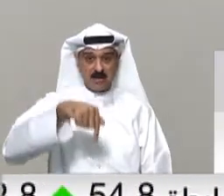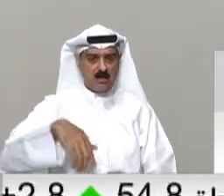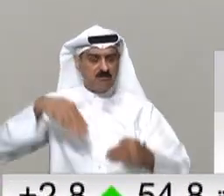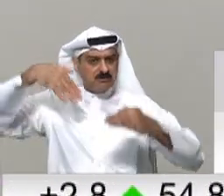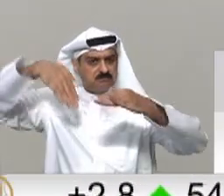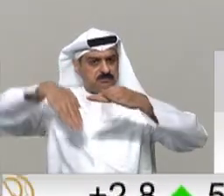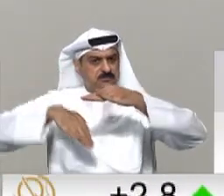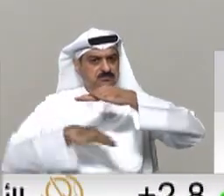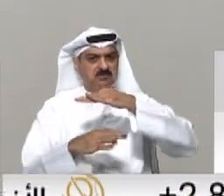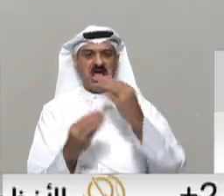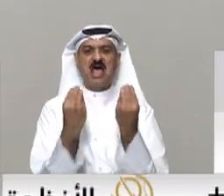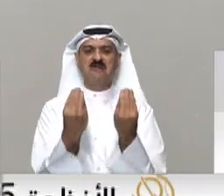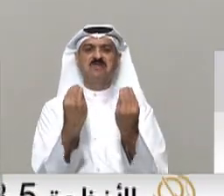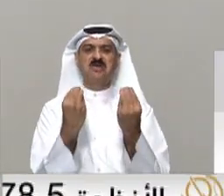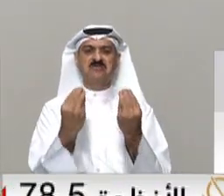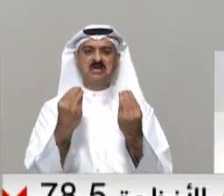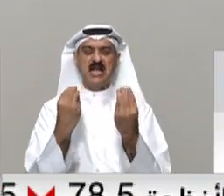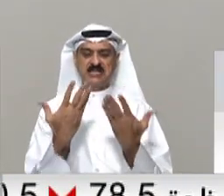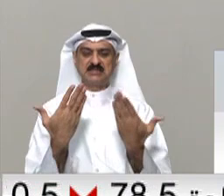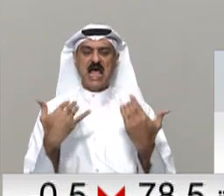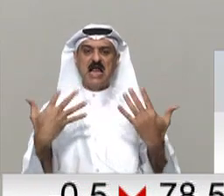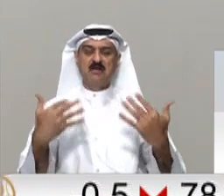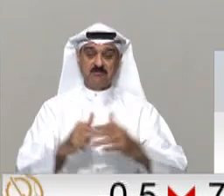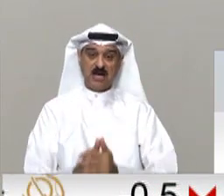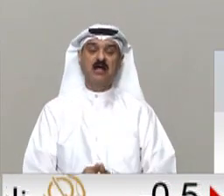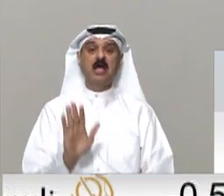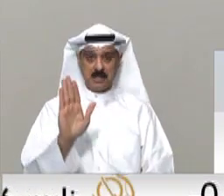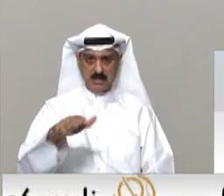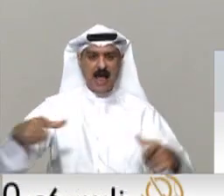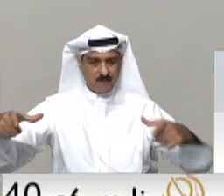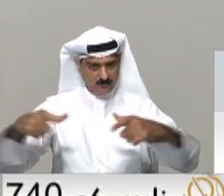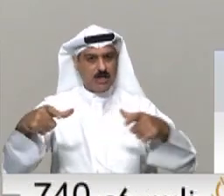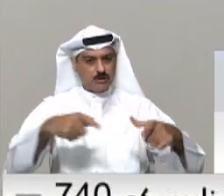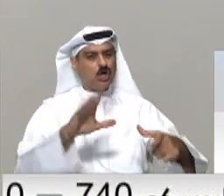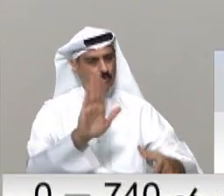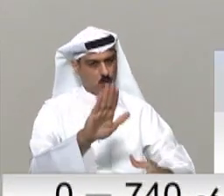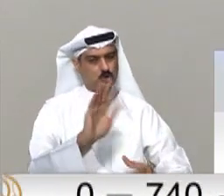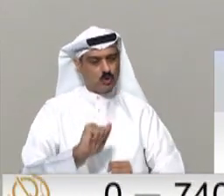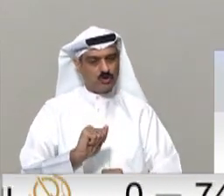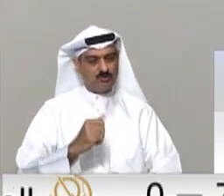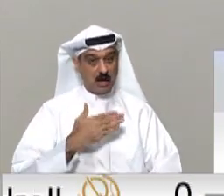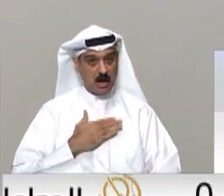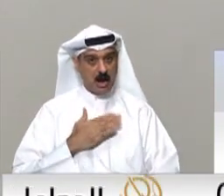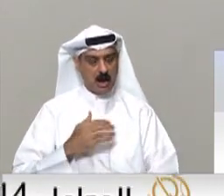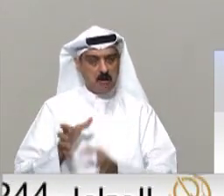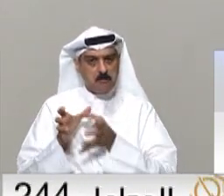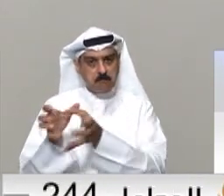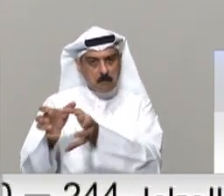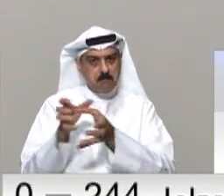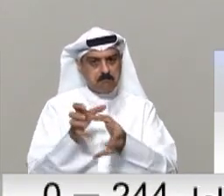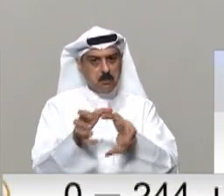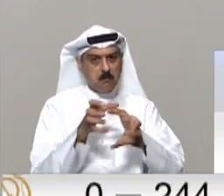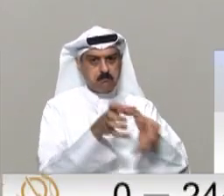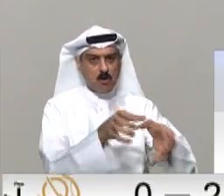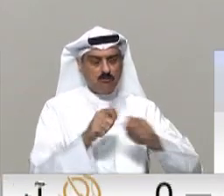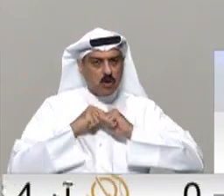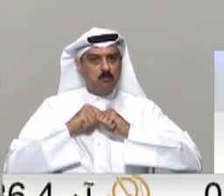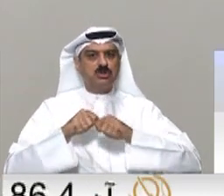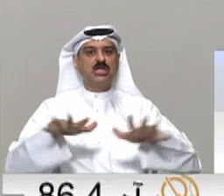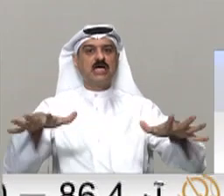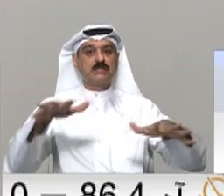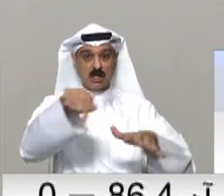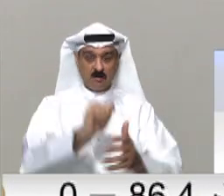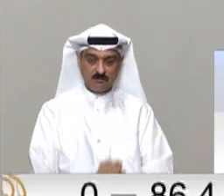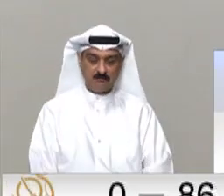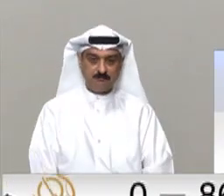بكل سهولة الحمد لله. كان عندنا بعض التجمعات ما في شك، فرقنا كانت منتشرة، لكن كانت